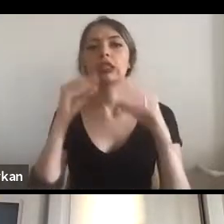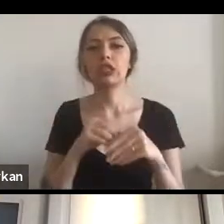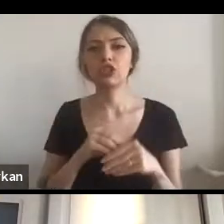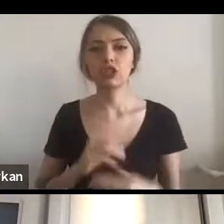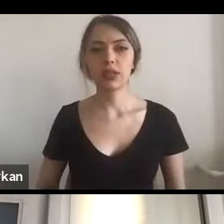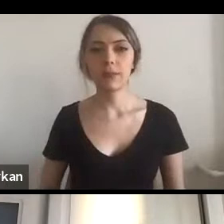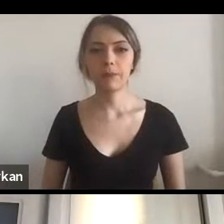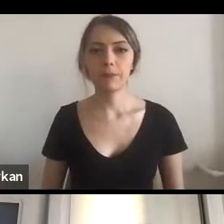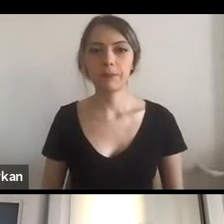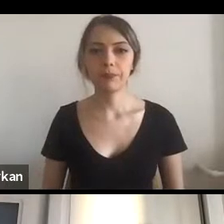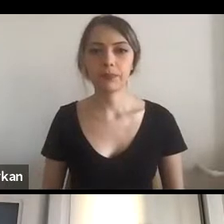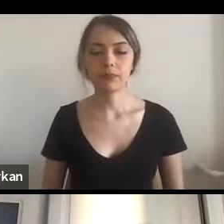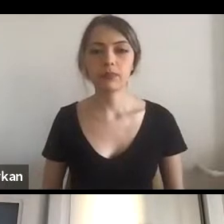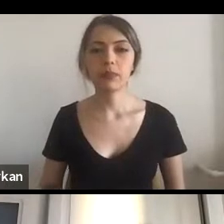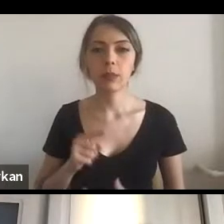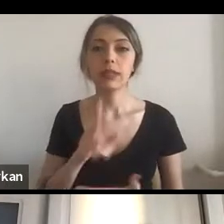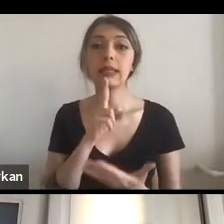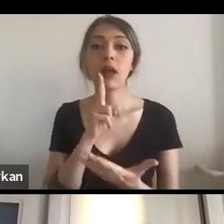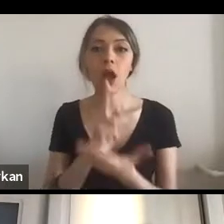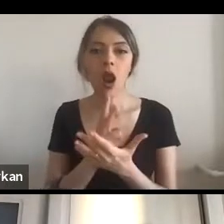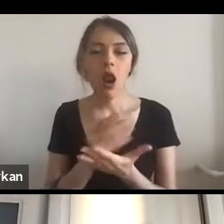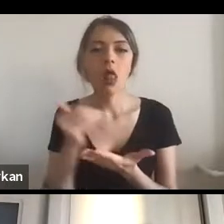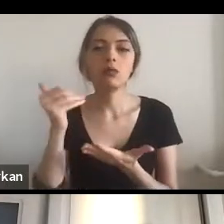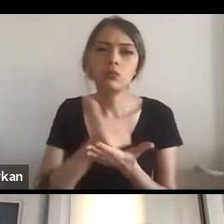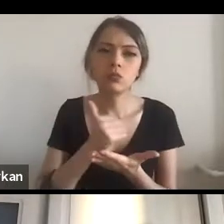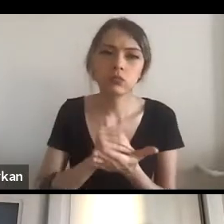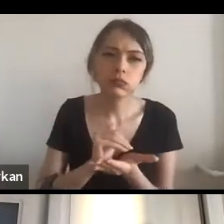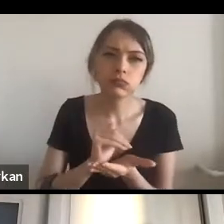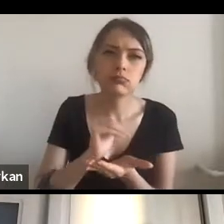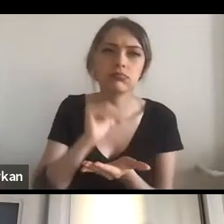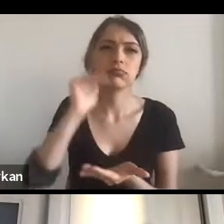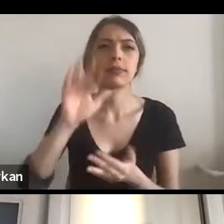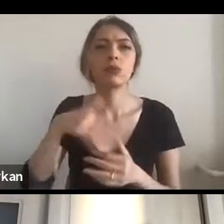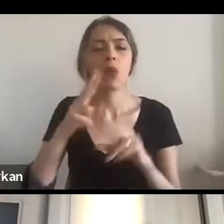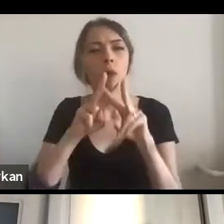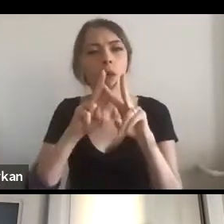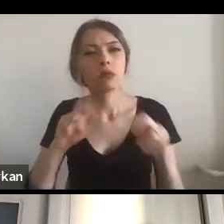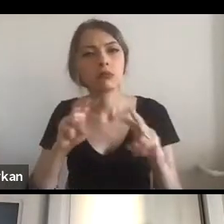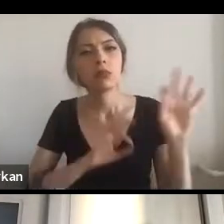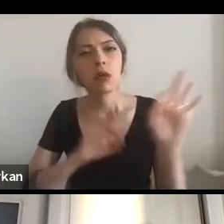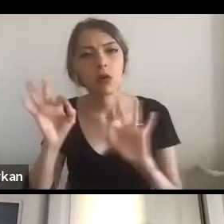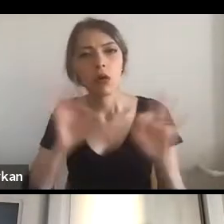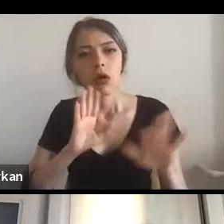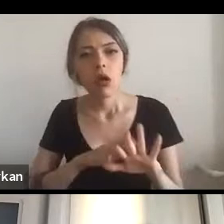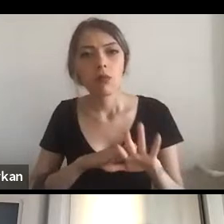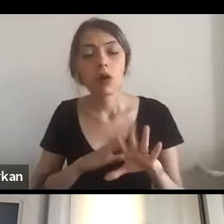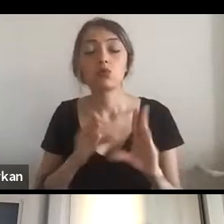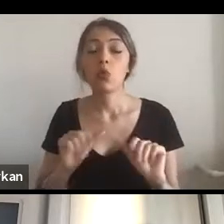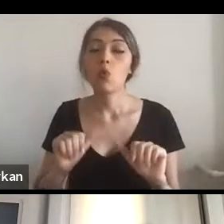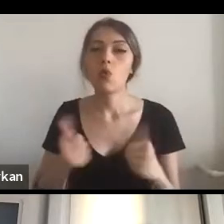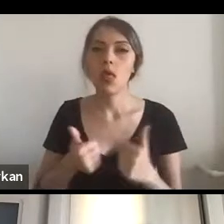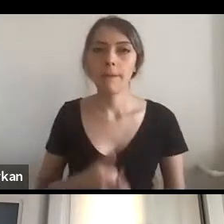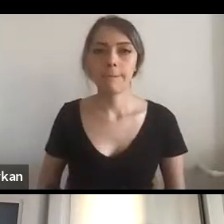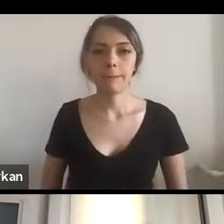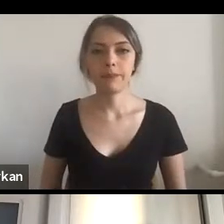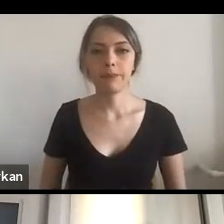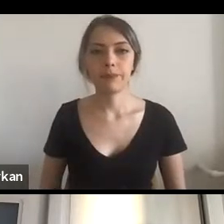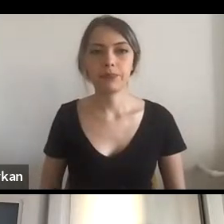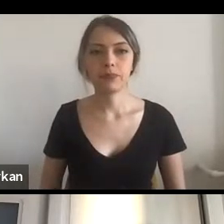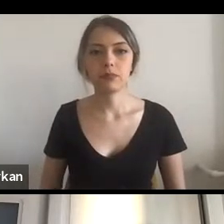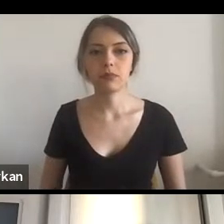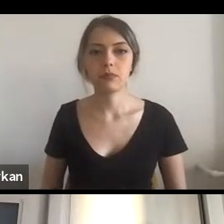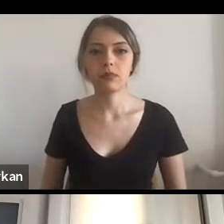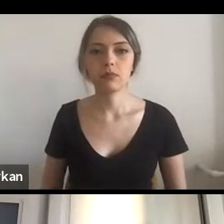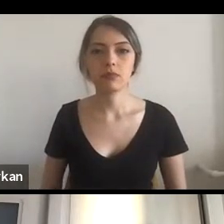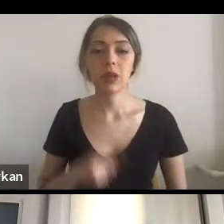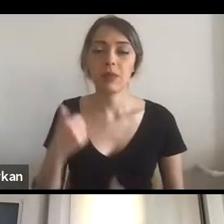bir taraftan bu kararları toplamak ve daha sonra izleme yaparken bu kararlara referans vermek çok önemli. Ama o kısma geçmeden tekrar